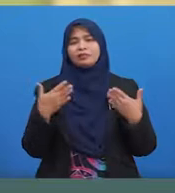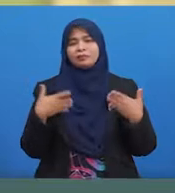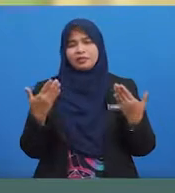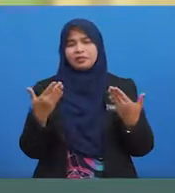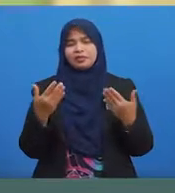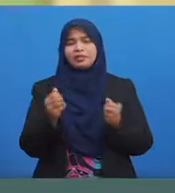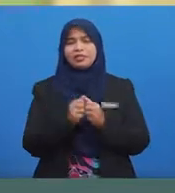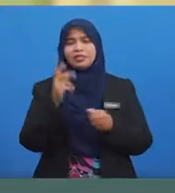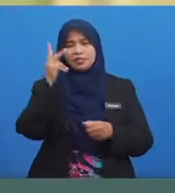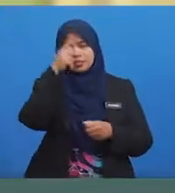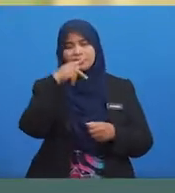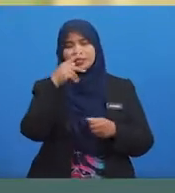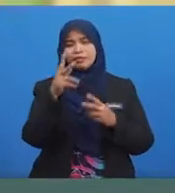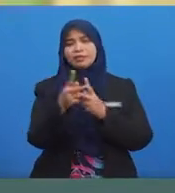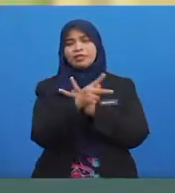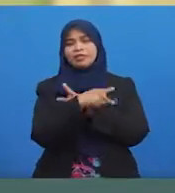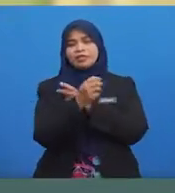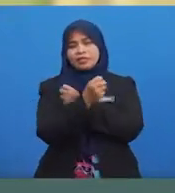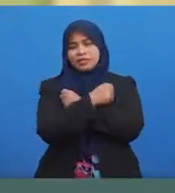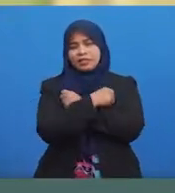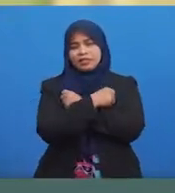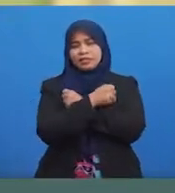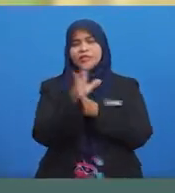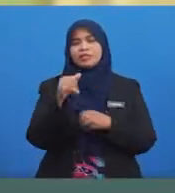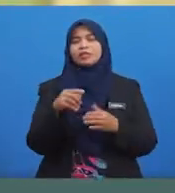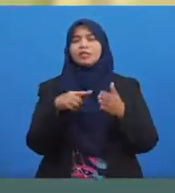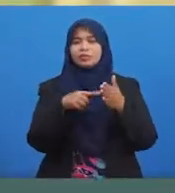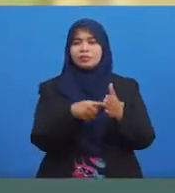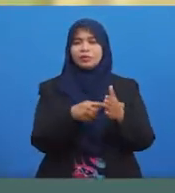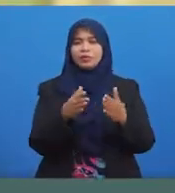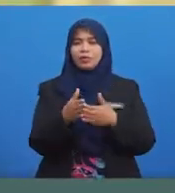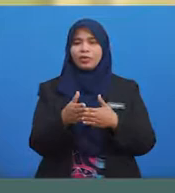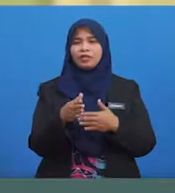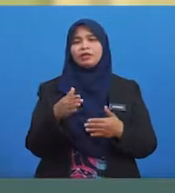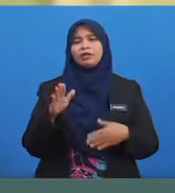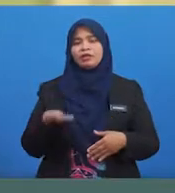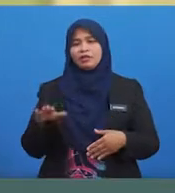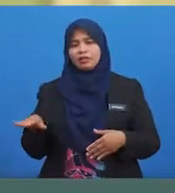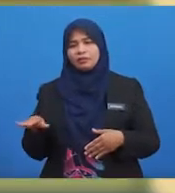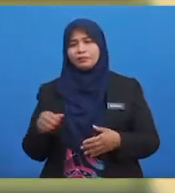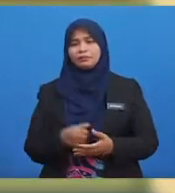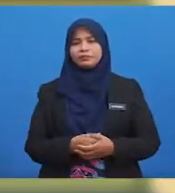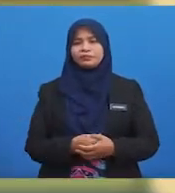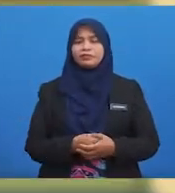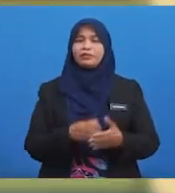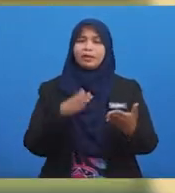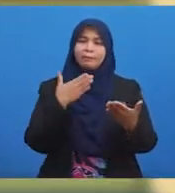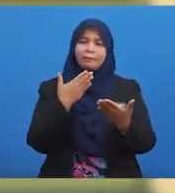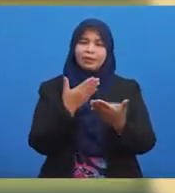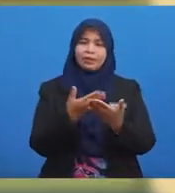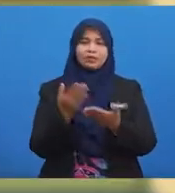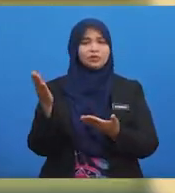dengan sikap kasih sayang yang ditunjukkan oleh anak-anak baik